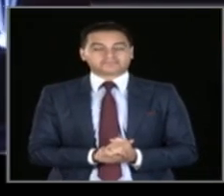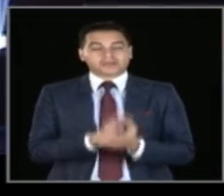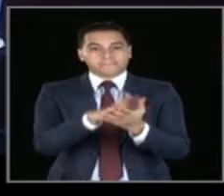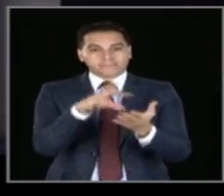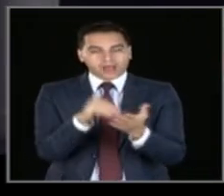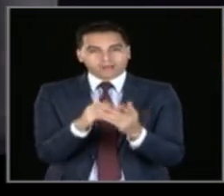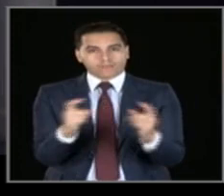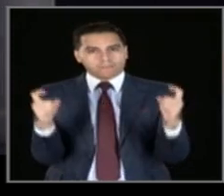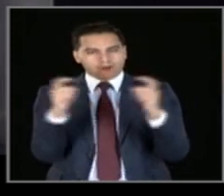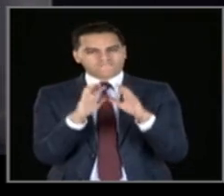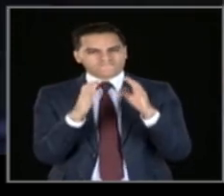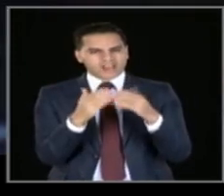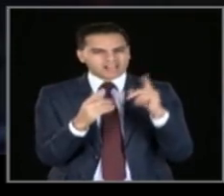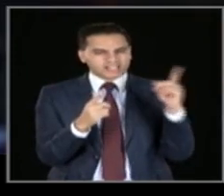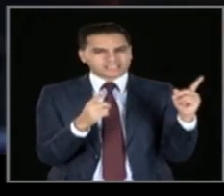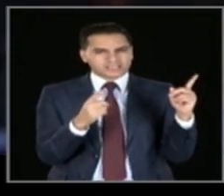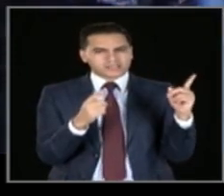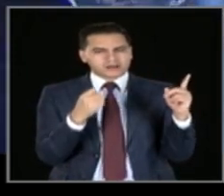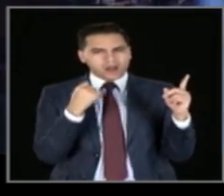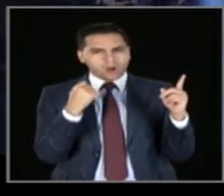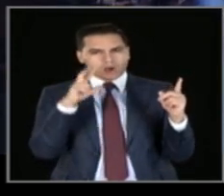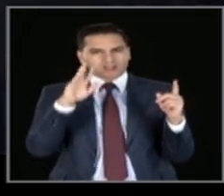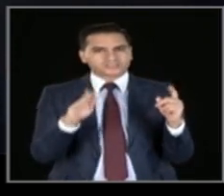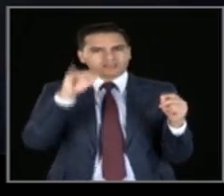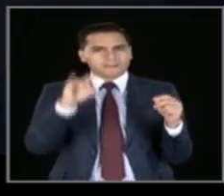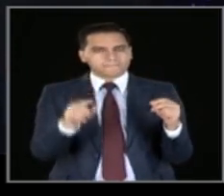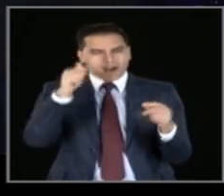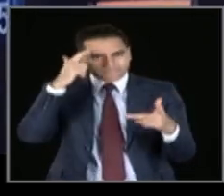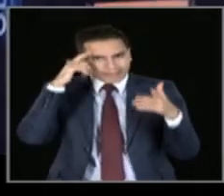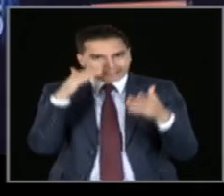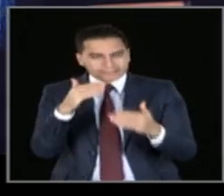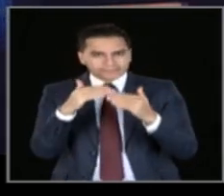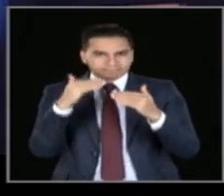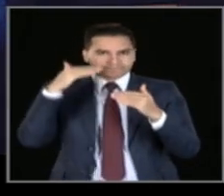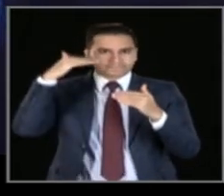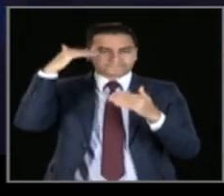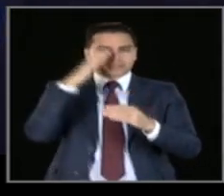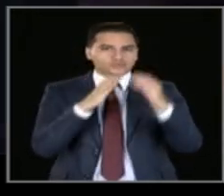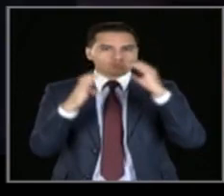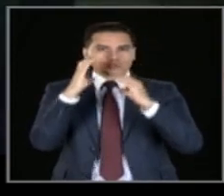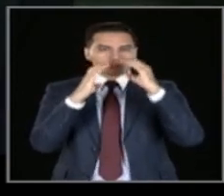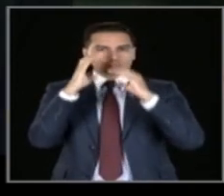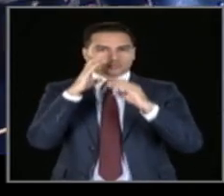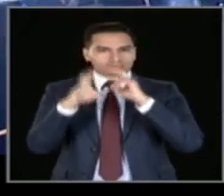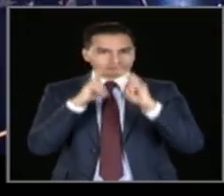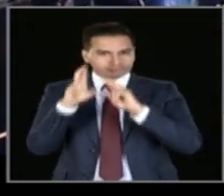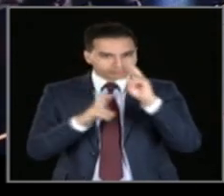بداية المباراة فريق الصمبا كانوا أقوياء جدا، مركزين، بيخطفوا الأسئلة، بيجاوبوا